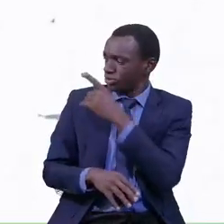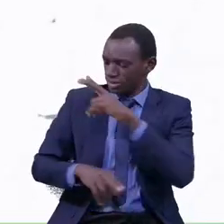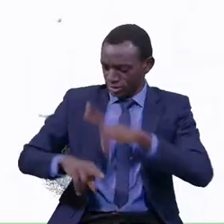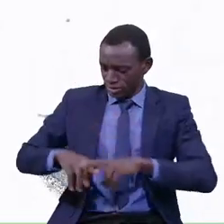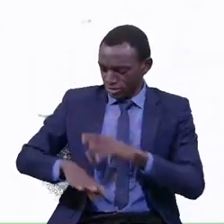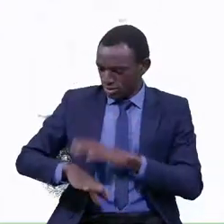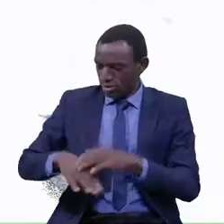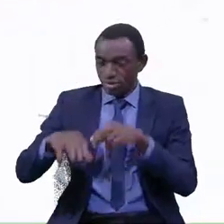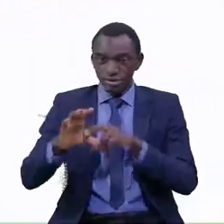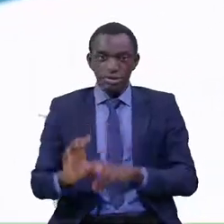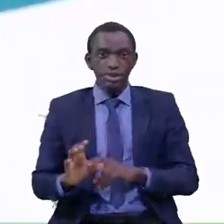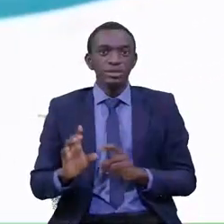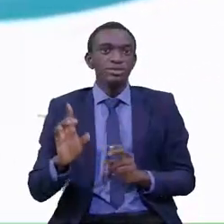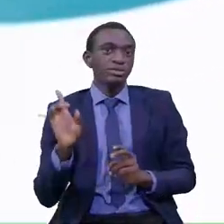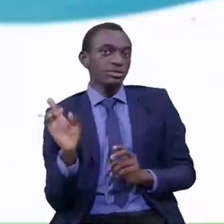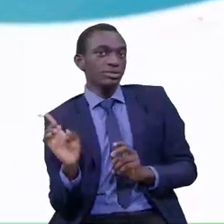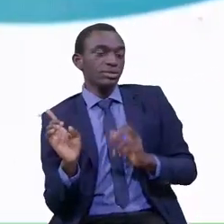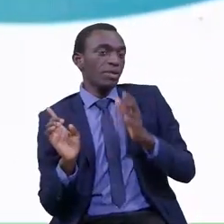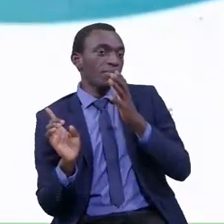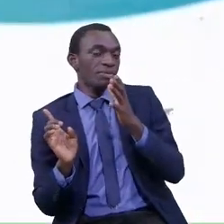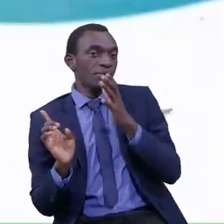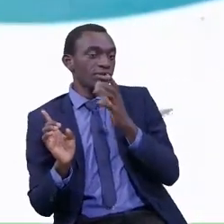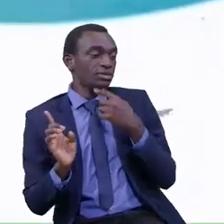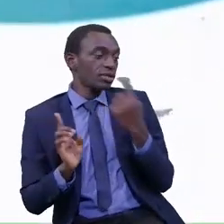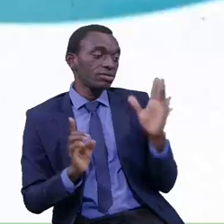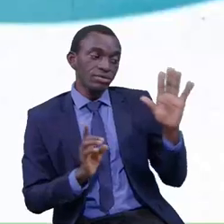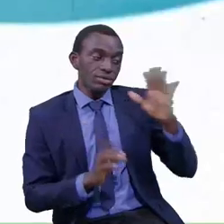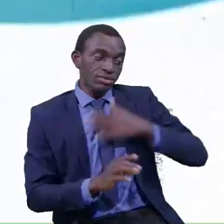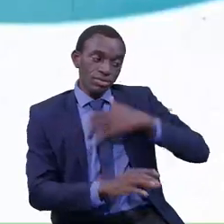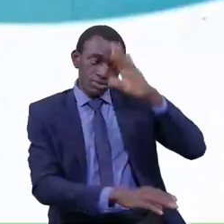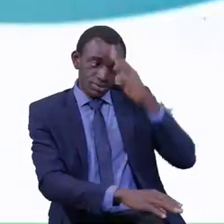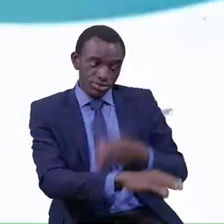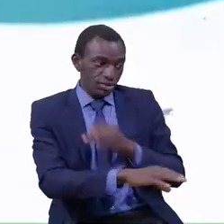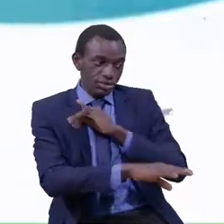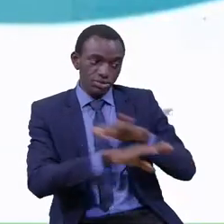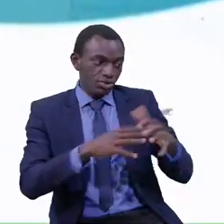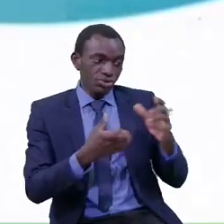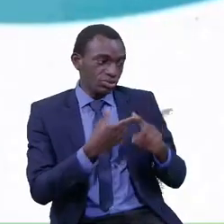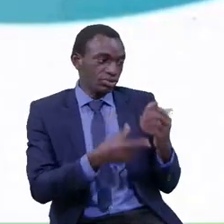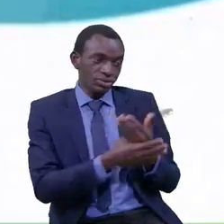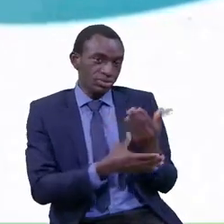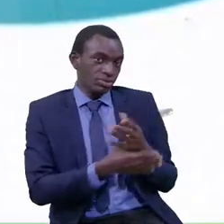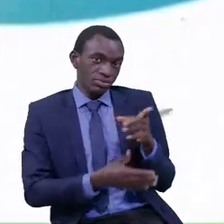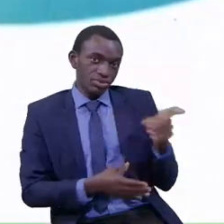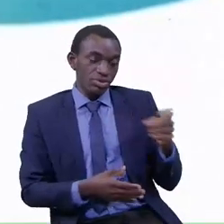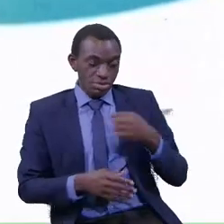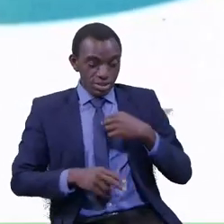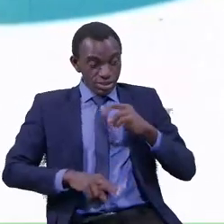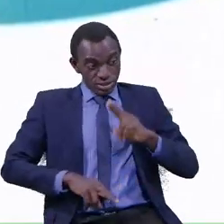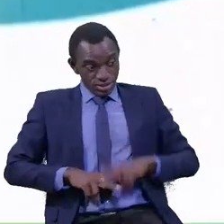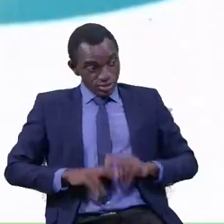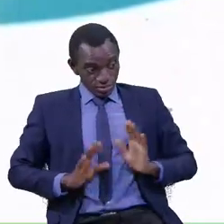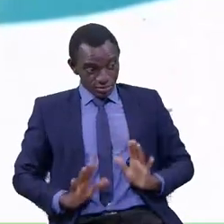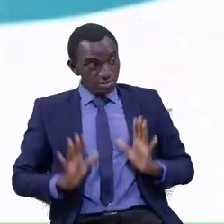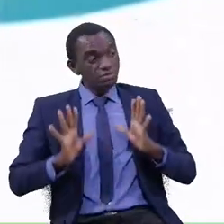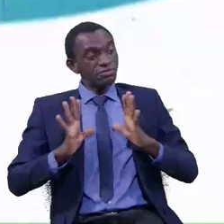oh mon fils, je ne voulais pas te donner un fardeau complémentaire. C'est pourquoi je suis assise. Tu as été